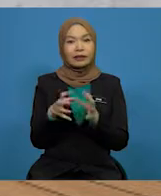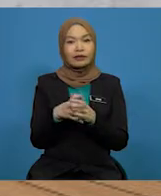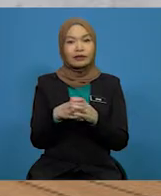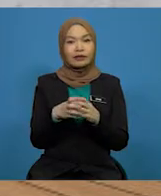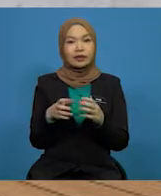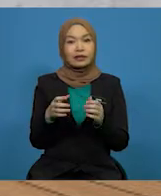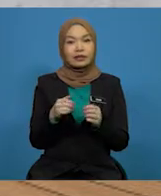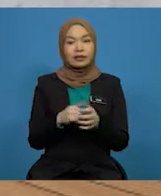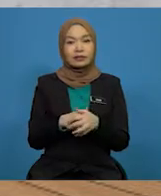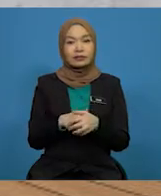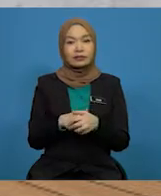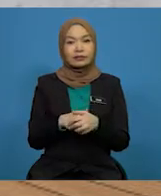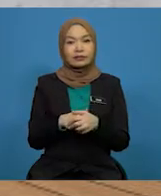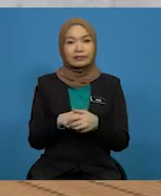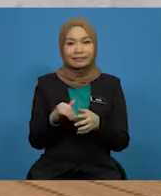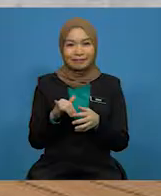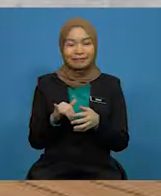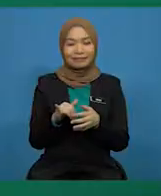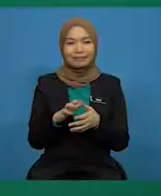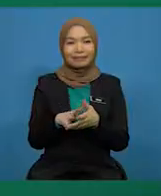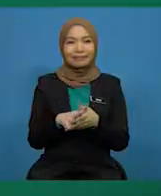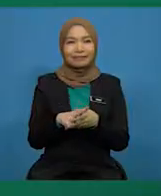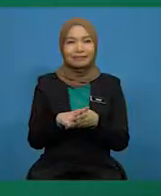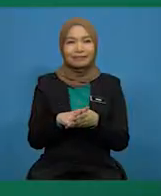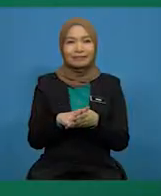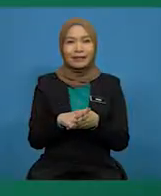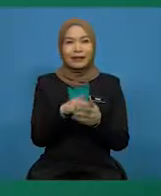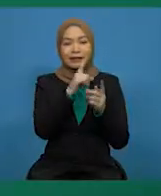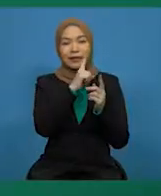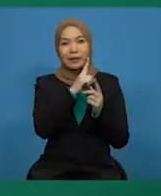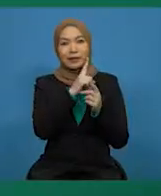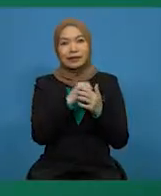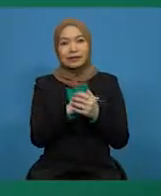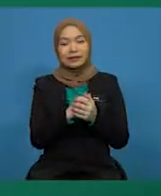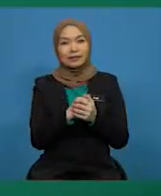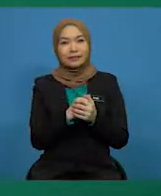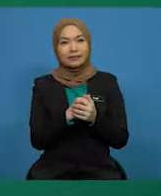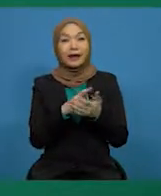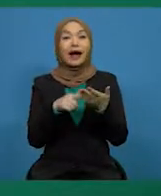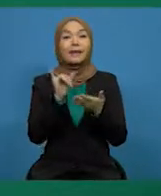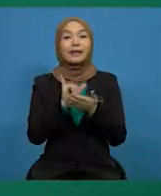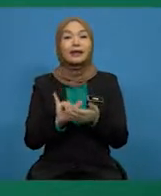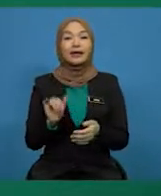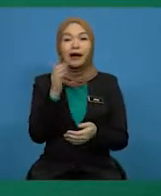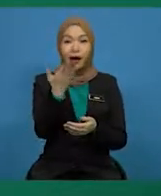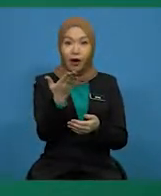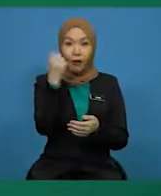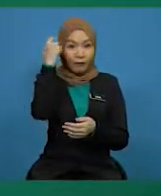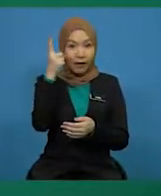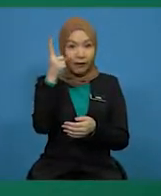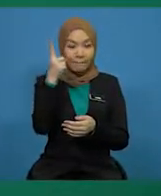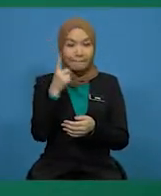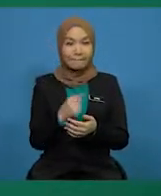Ketiga, wang diminta bagi tujuan spekulasi. Apakah yang pelajar faham akan maksud spekulasi ini?